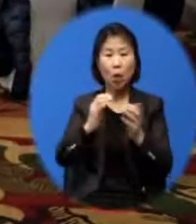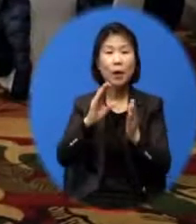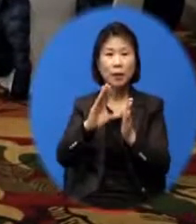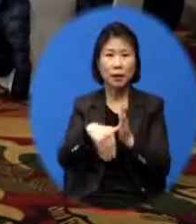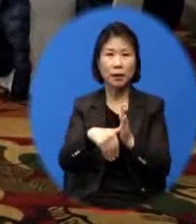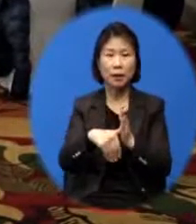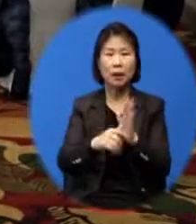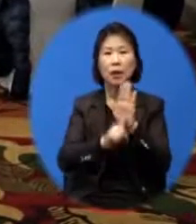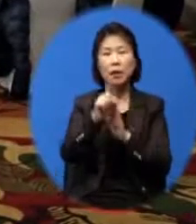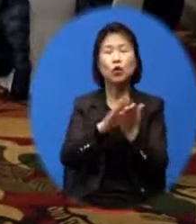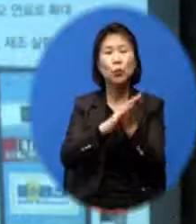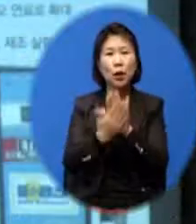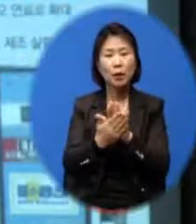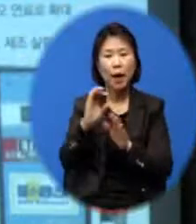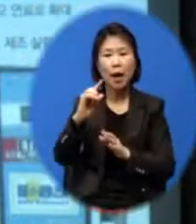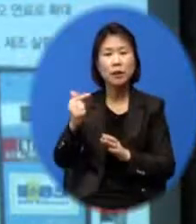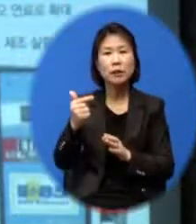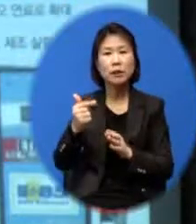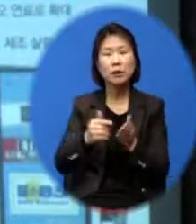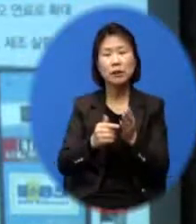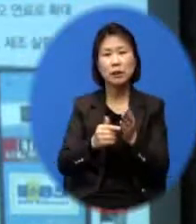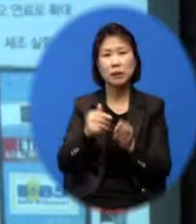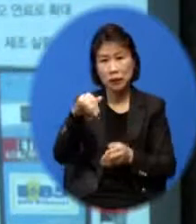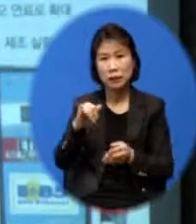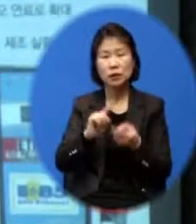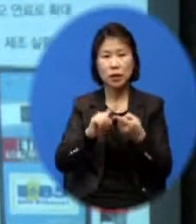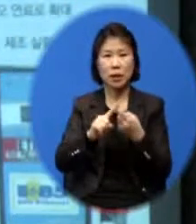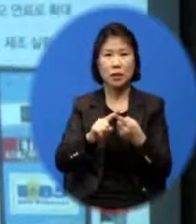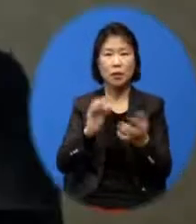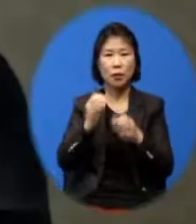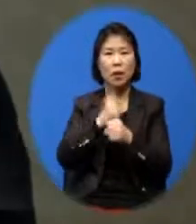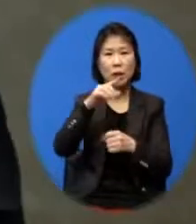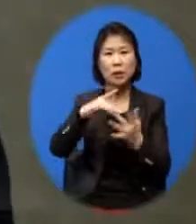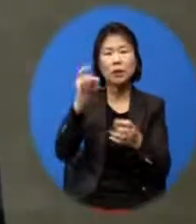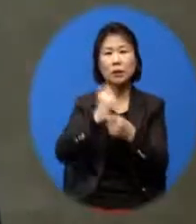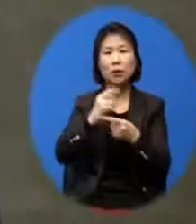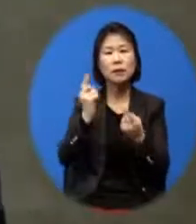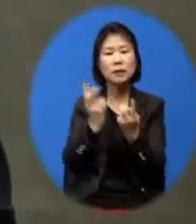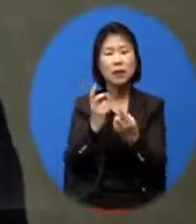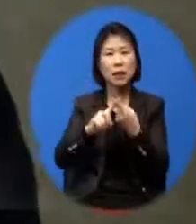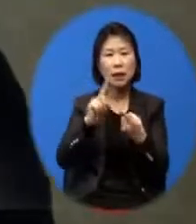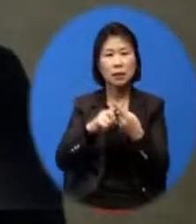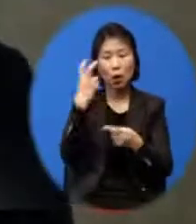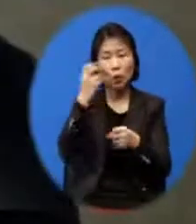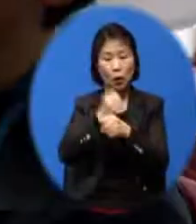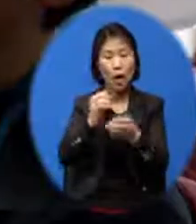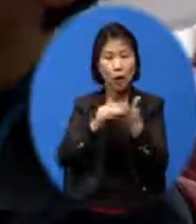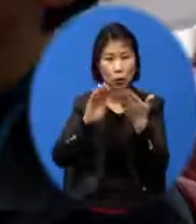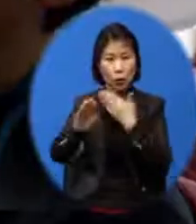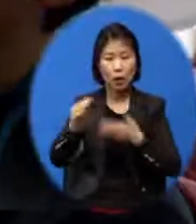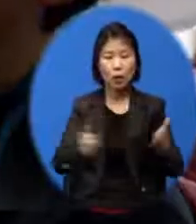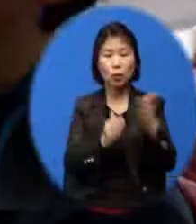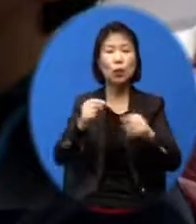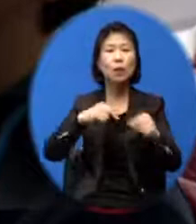시간에는 기후변화와 에너지 이슈 10대 정책을 선정, 충남도는 이날 선정된 10대 정책에 대한 검토를 거친 후도 정책에